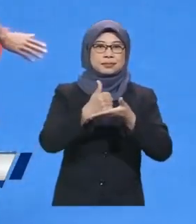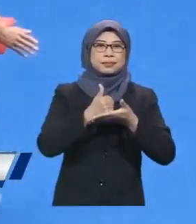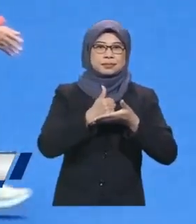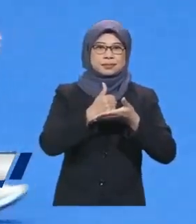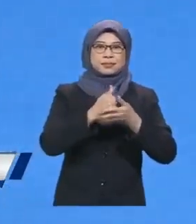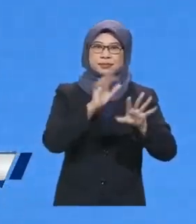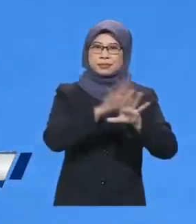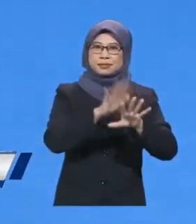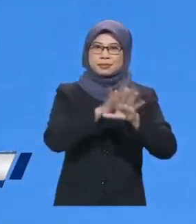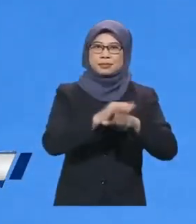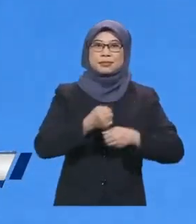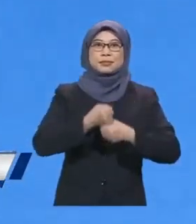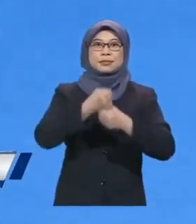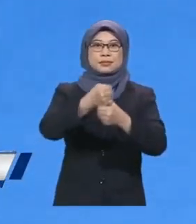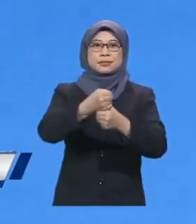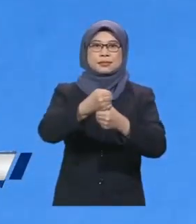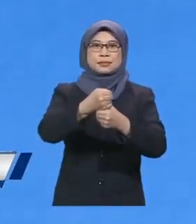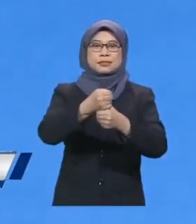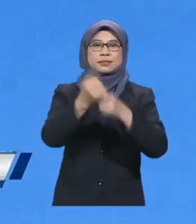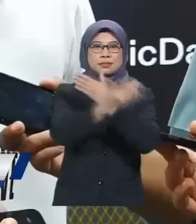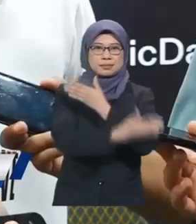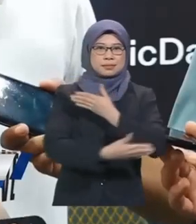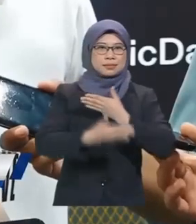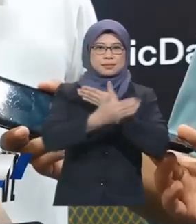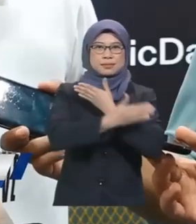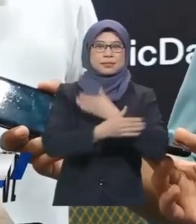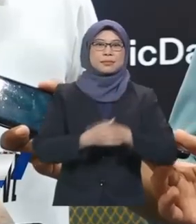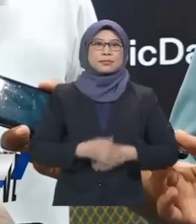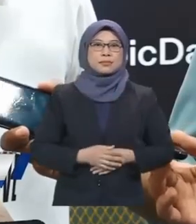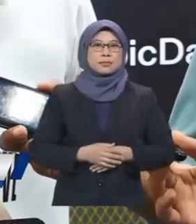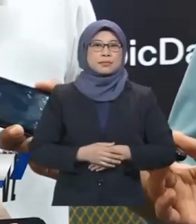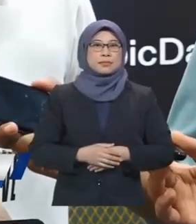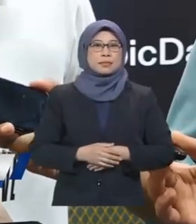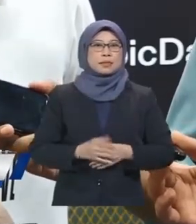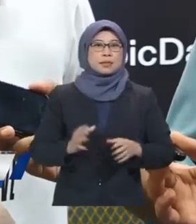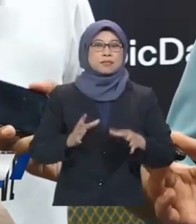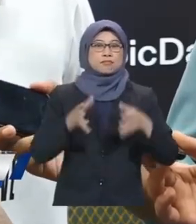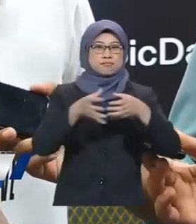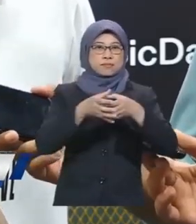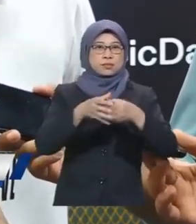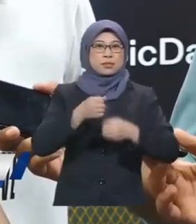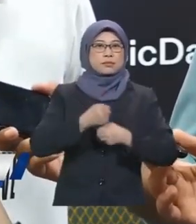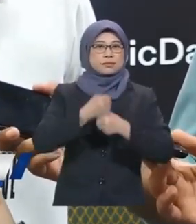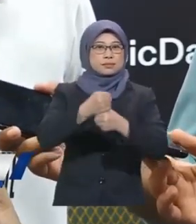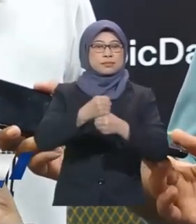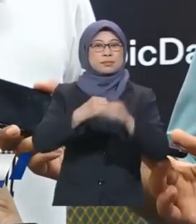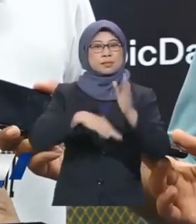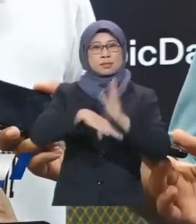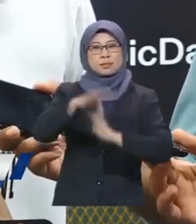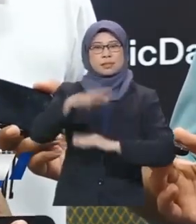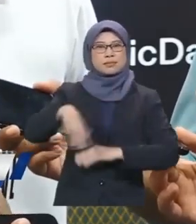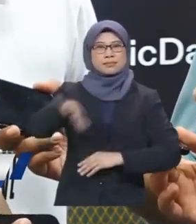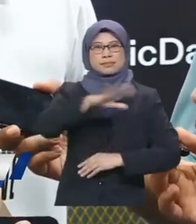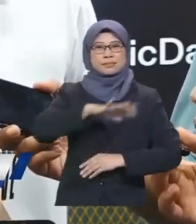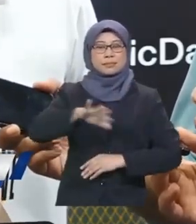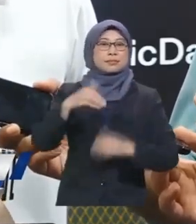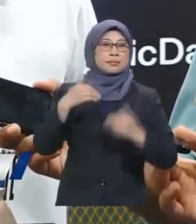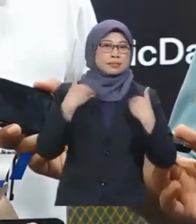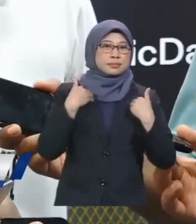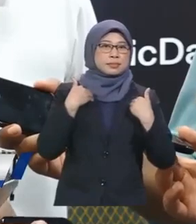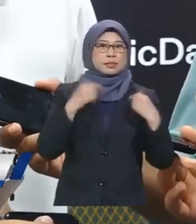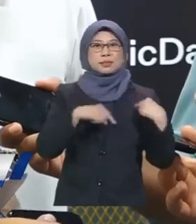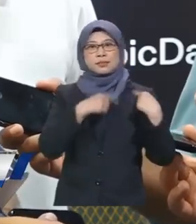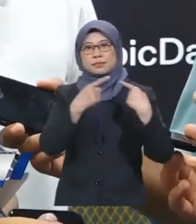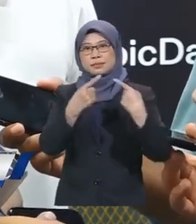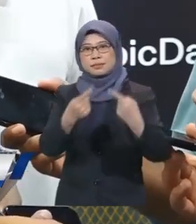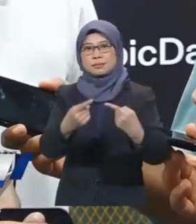membesarkan kontijen negara di pentas berprestij itu. Kontijen kita mungkin melebihi daripada average purata yang kita ada selama ini